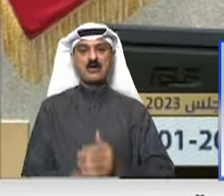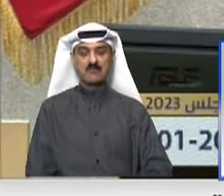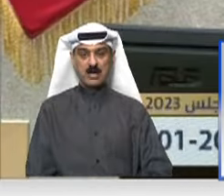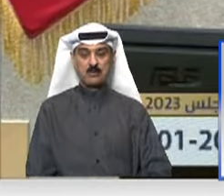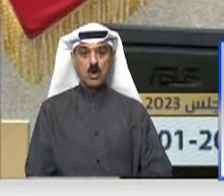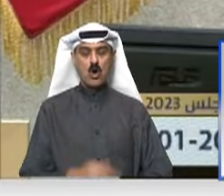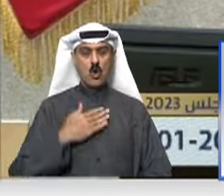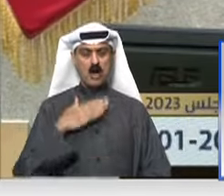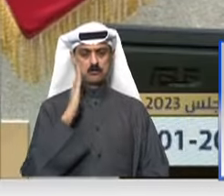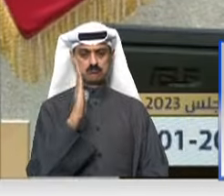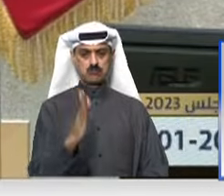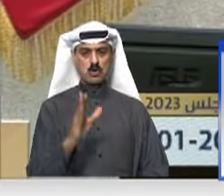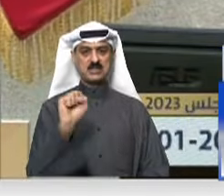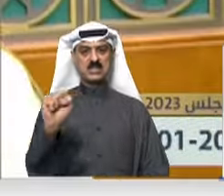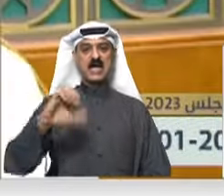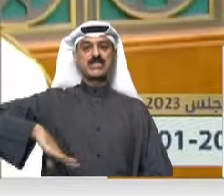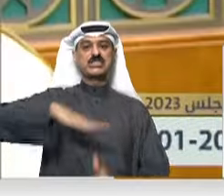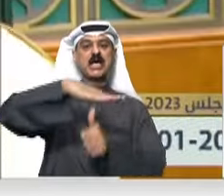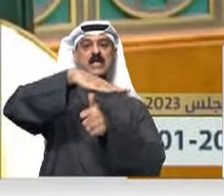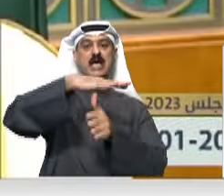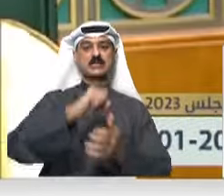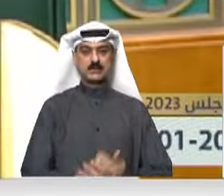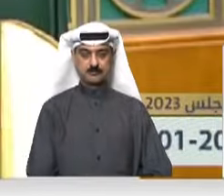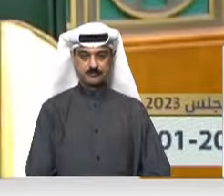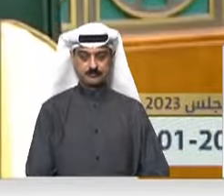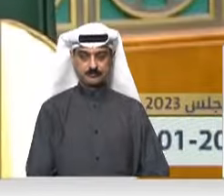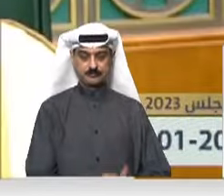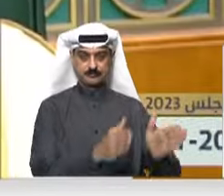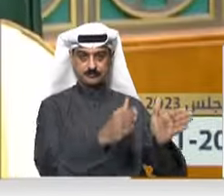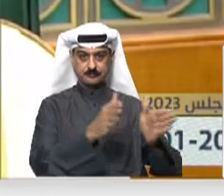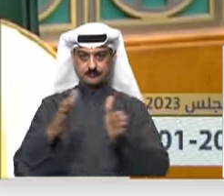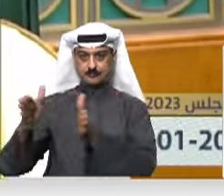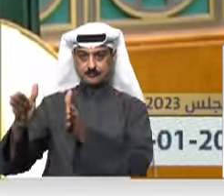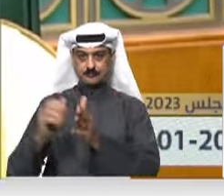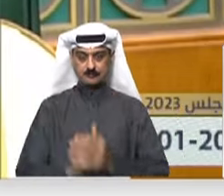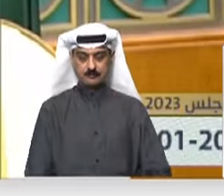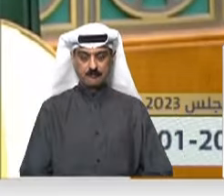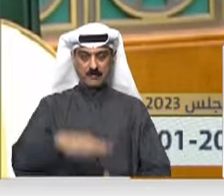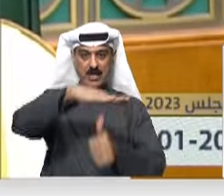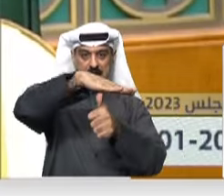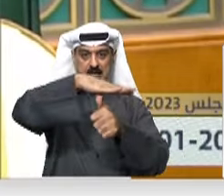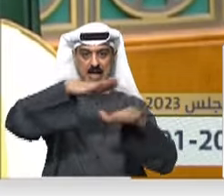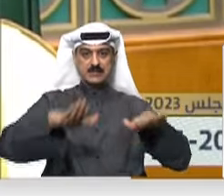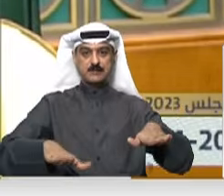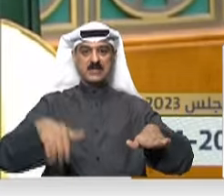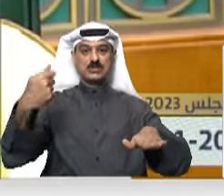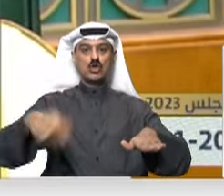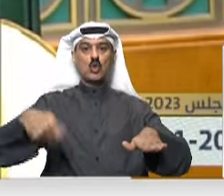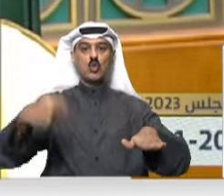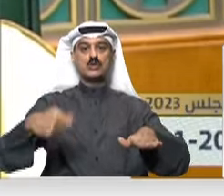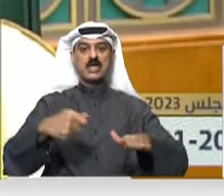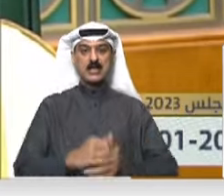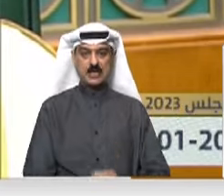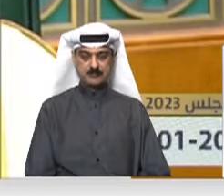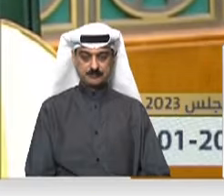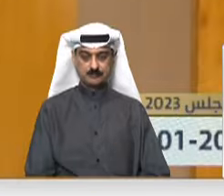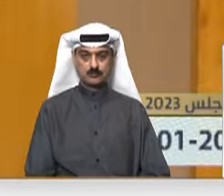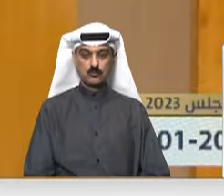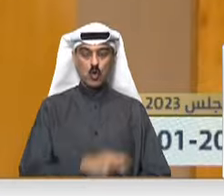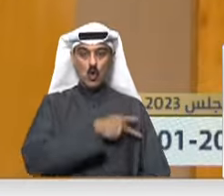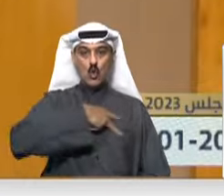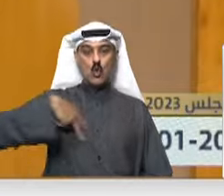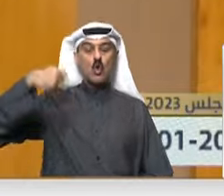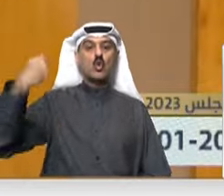مخلصا للامير كما ادى سمو الشيخ الدكتور محمد صباح السالم الصباح رئيس مجلس الوزراء والوزراء